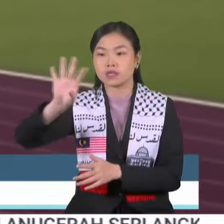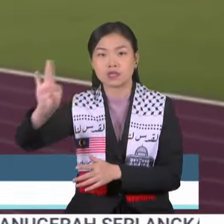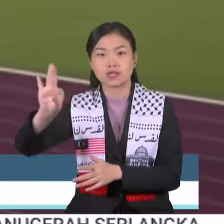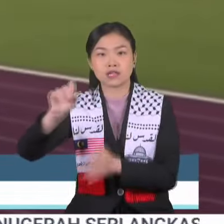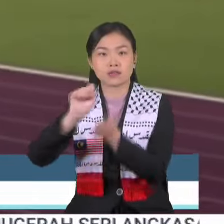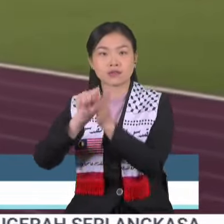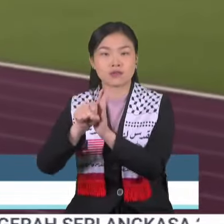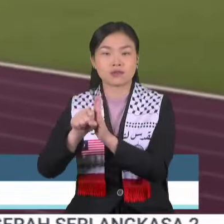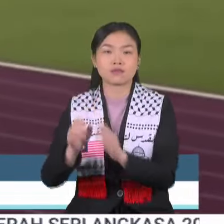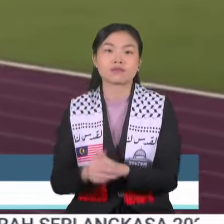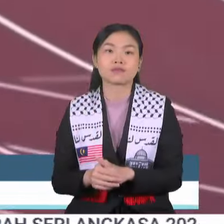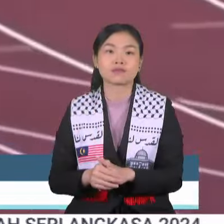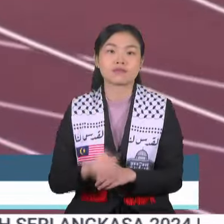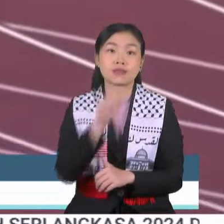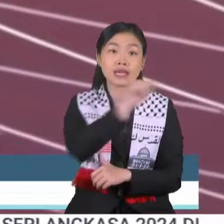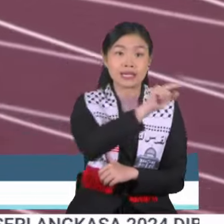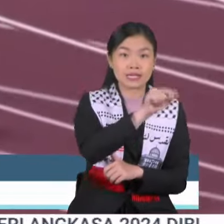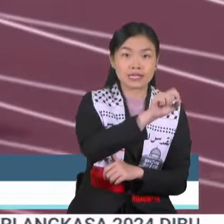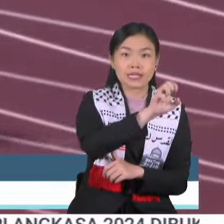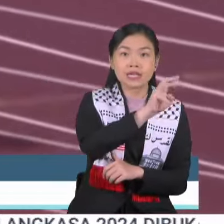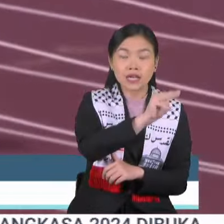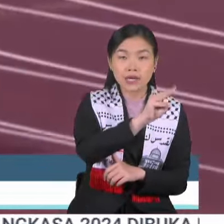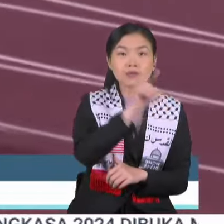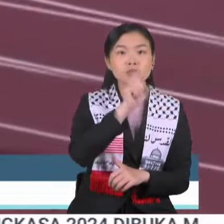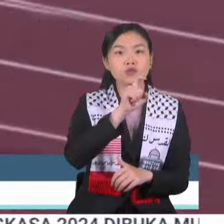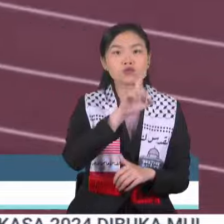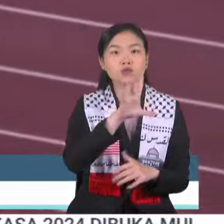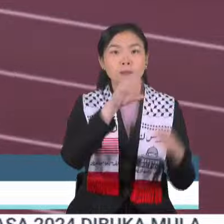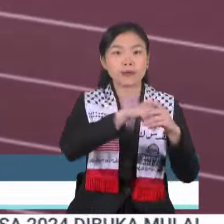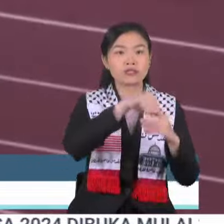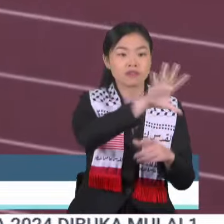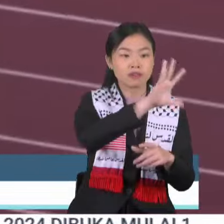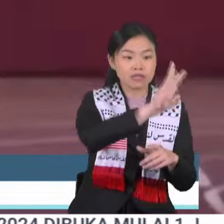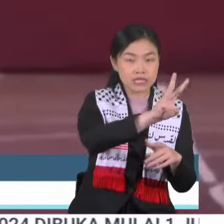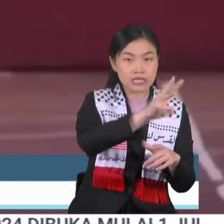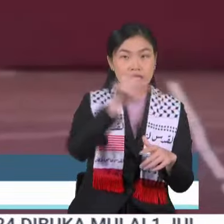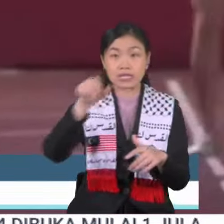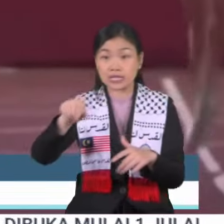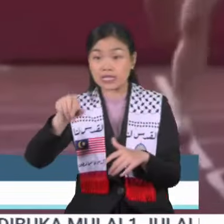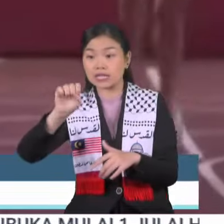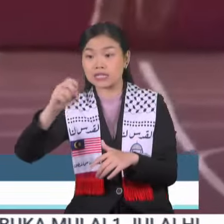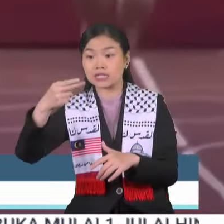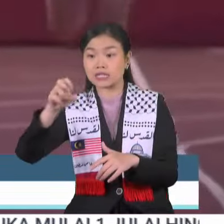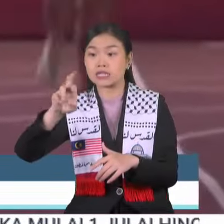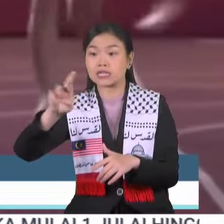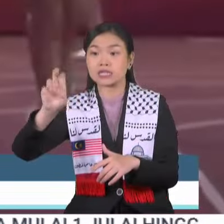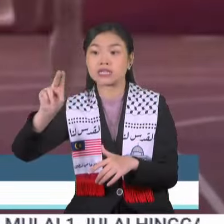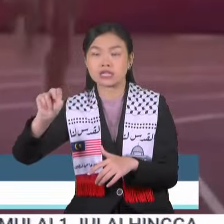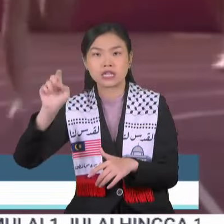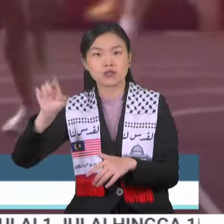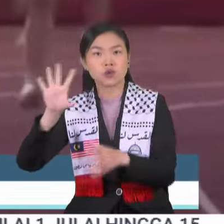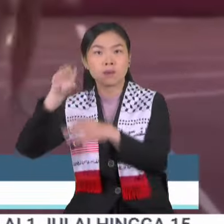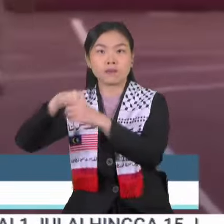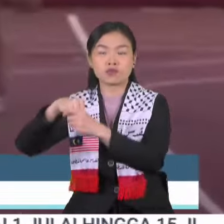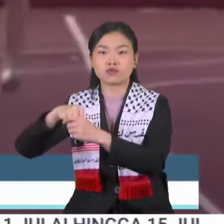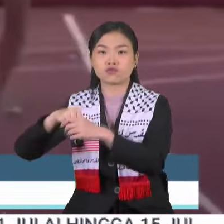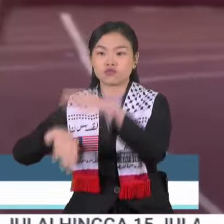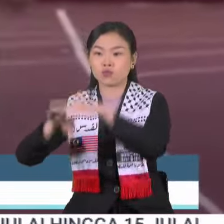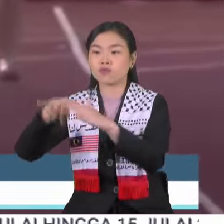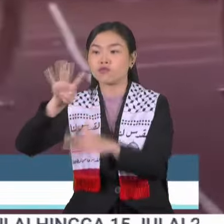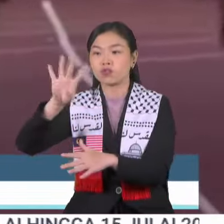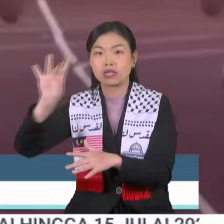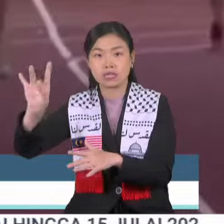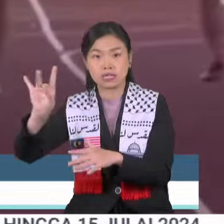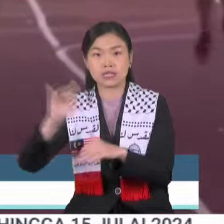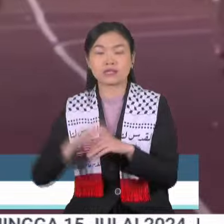51.79 saat miliknya. Muhammad Azim perlu menembusi kelompok 56 sementara Shirin 48 pelumba terbaik dalam kemas